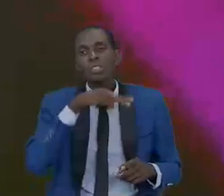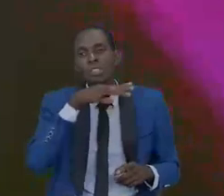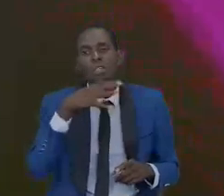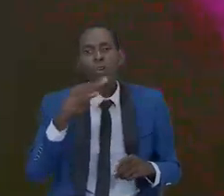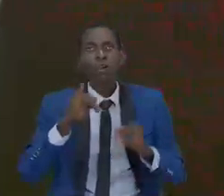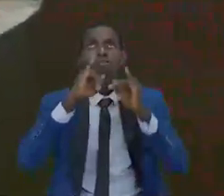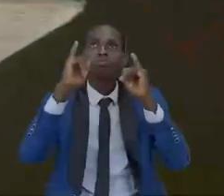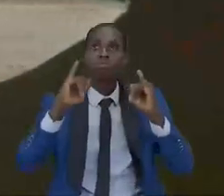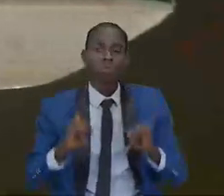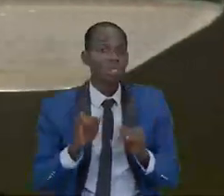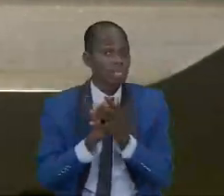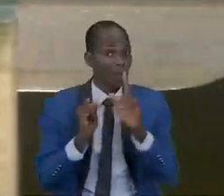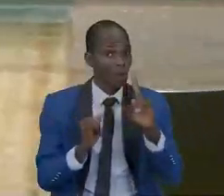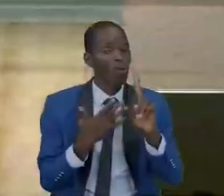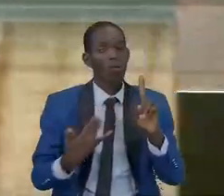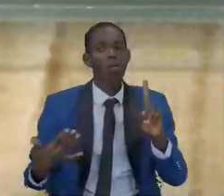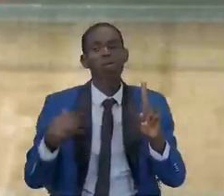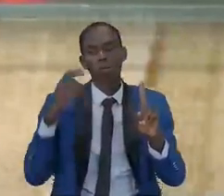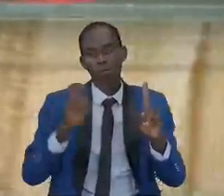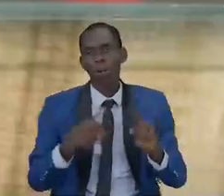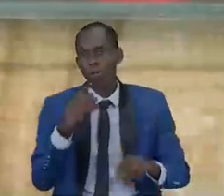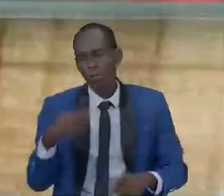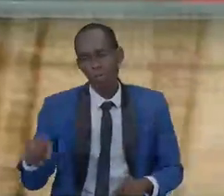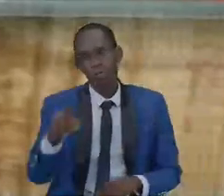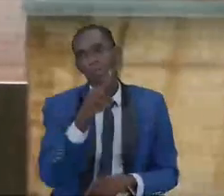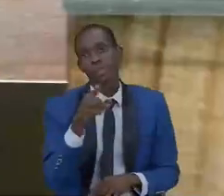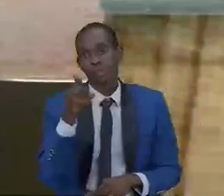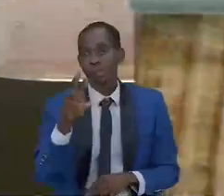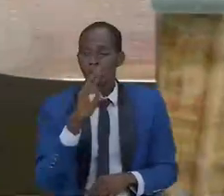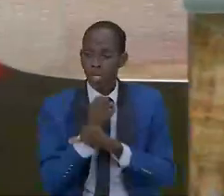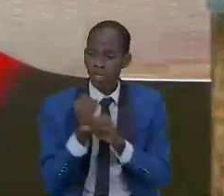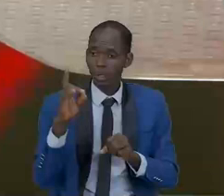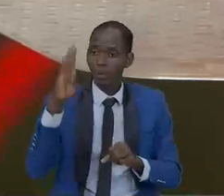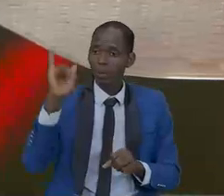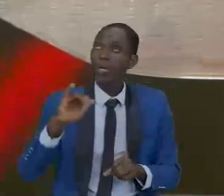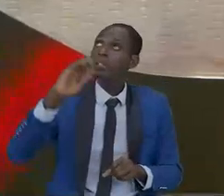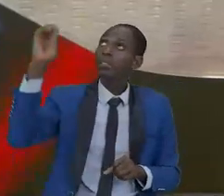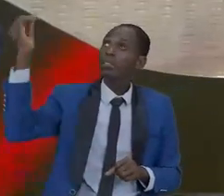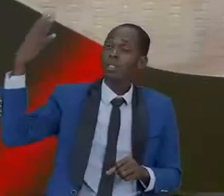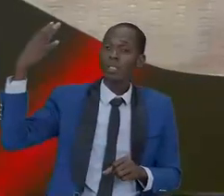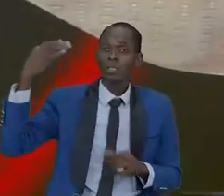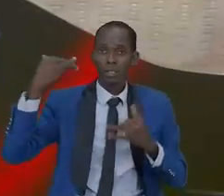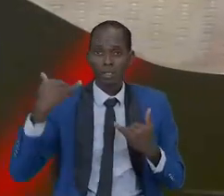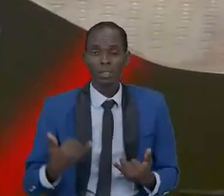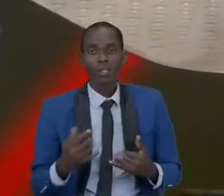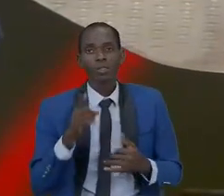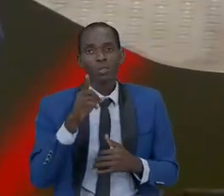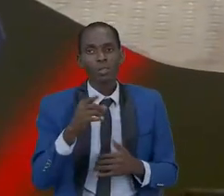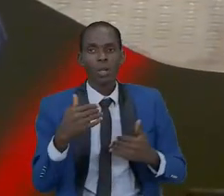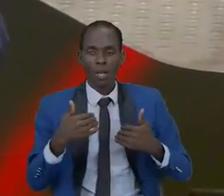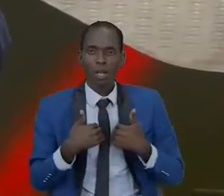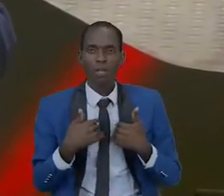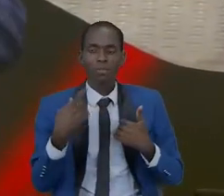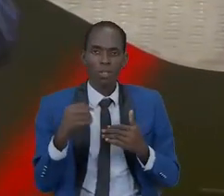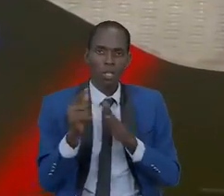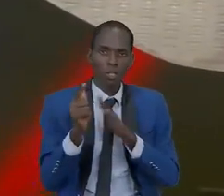pour ce point nous devons le dire maintenant ils sont sauvés par la grâce par la grâce et maintenant il